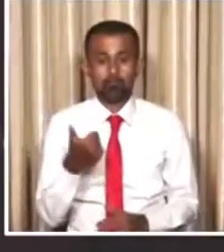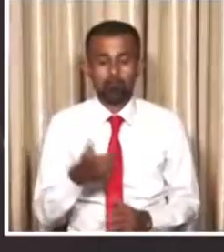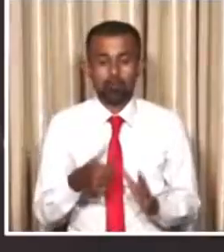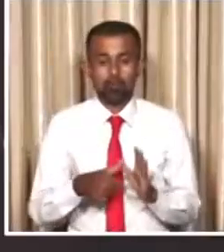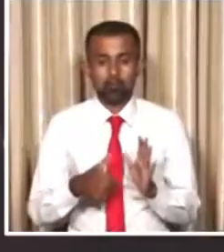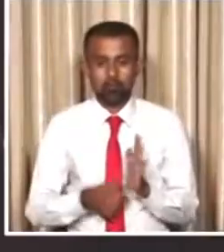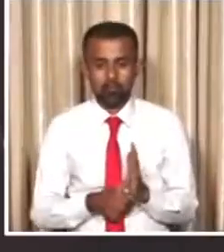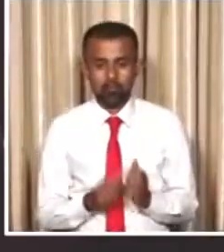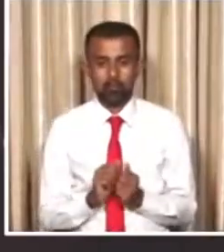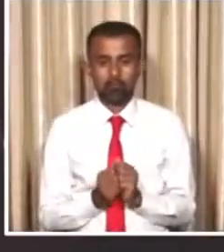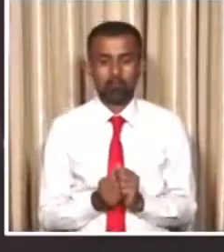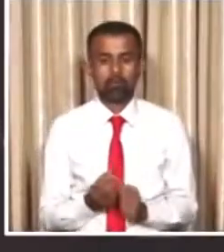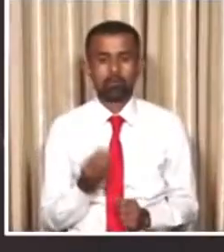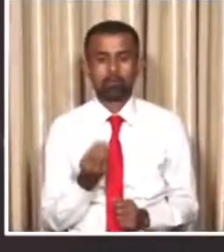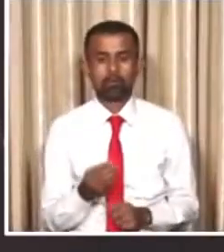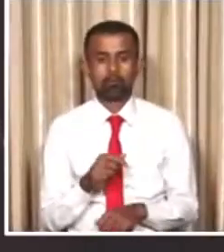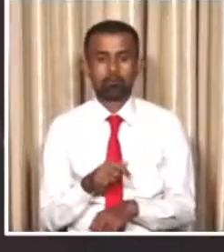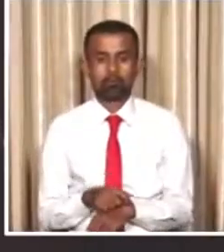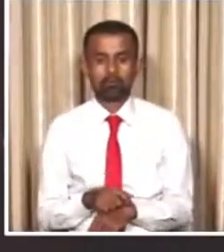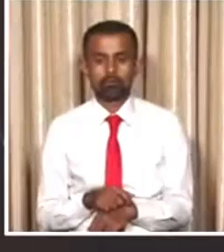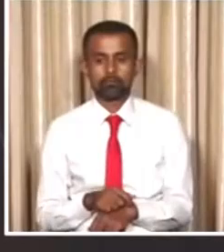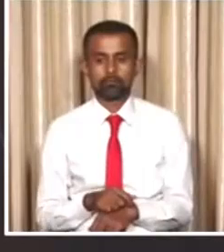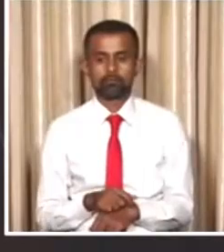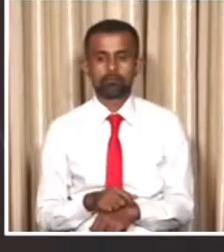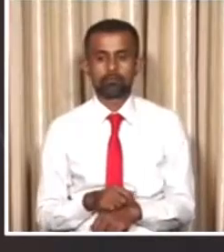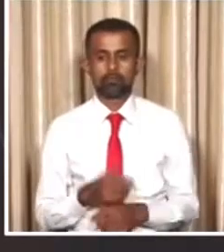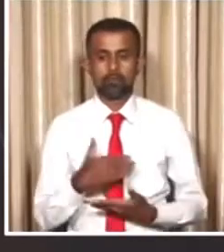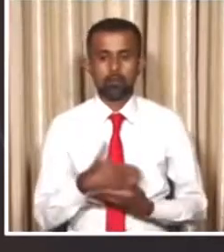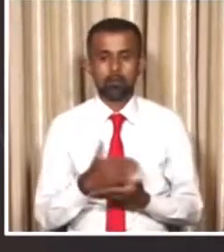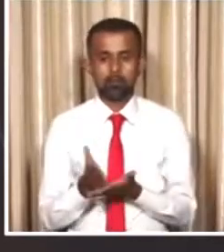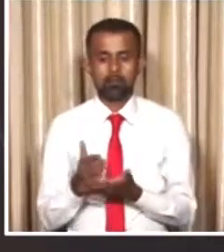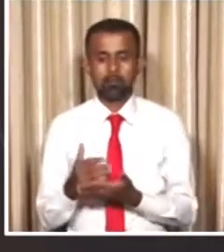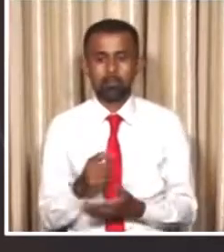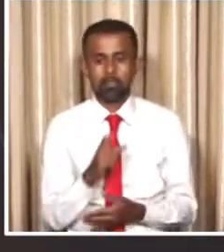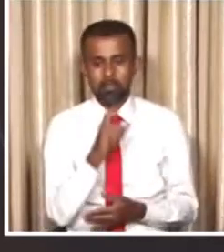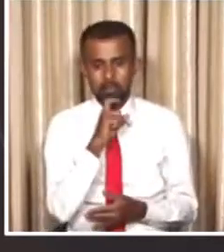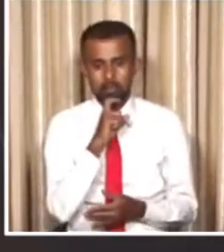සංශෝධන ඉදිරිපත් වෙන අවස්ථාව බෙදුම් නඩු